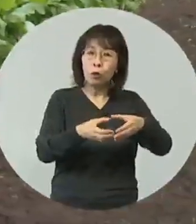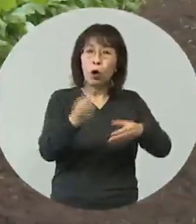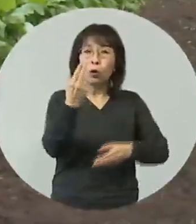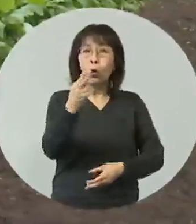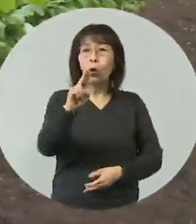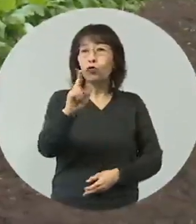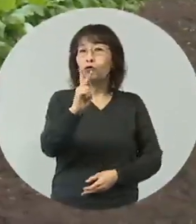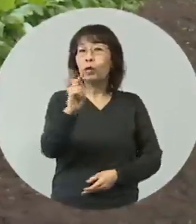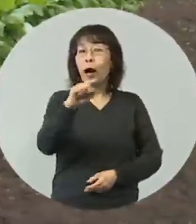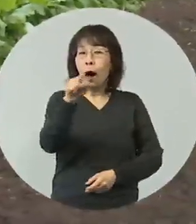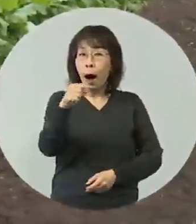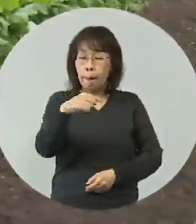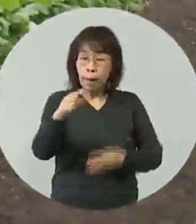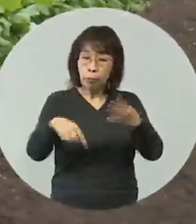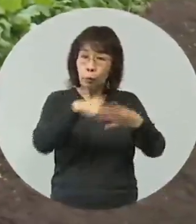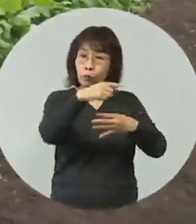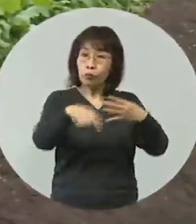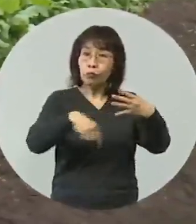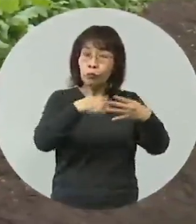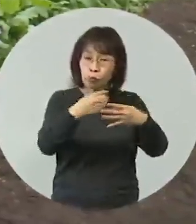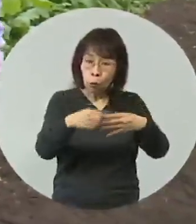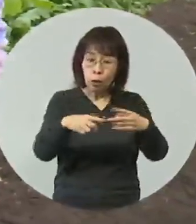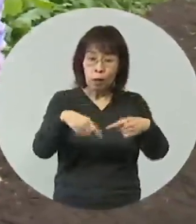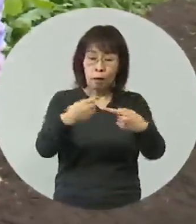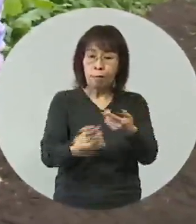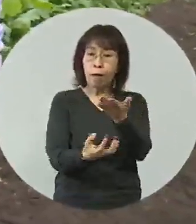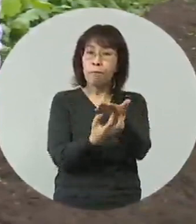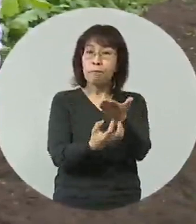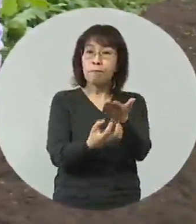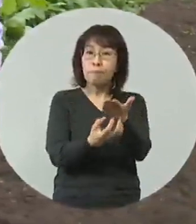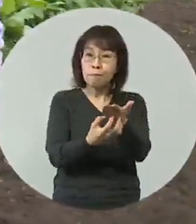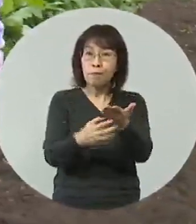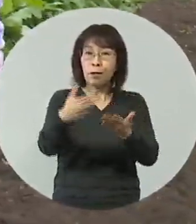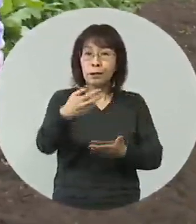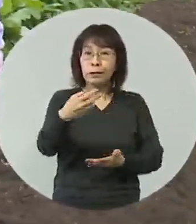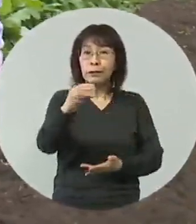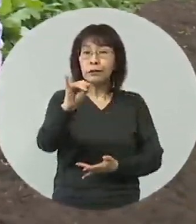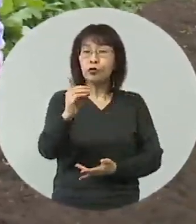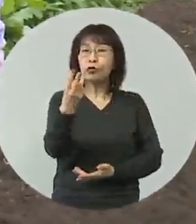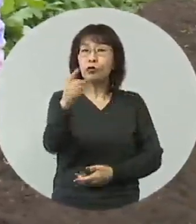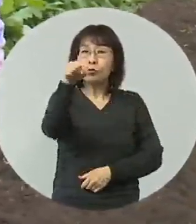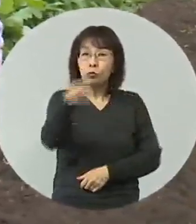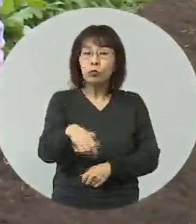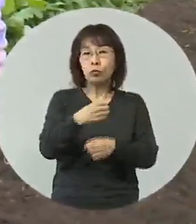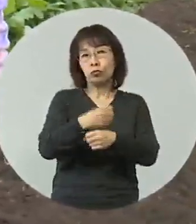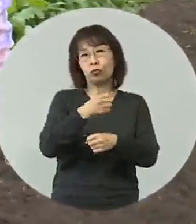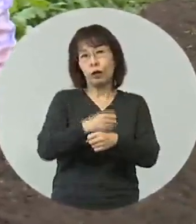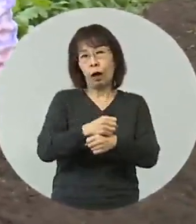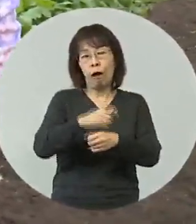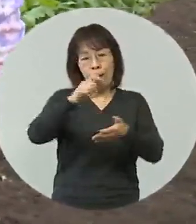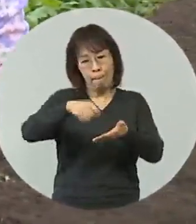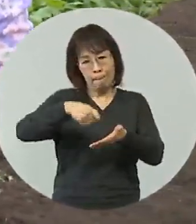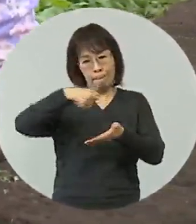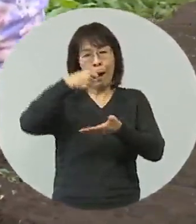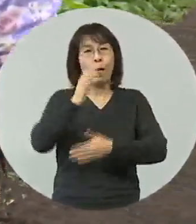から冬瓜、そういうものをこう入れてシチューにしたんですね。それで美味しかったです